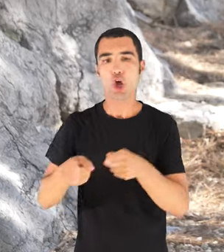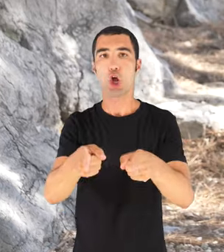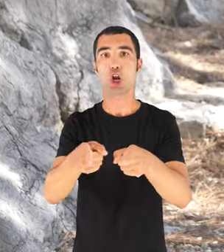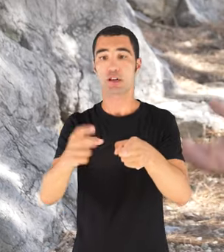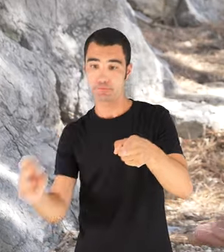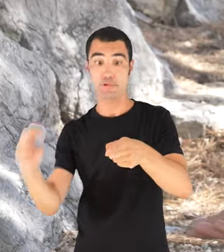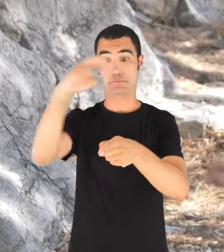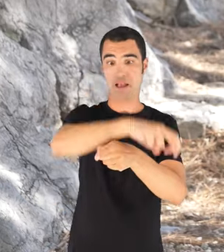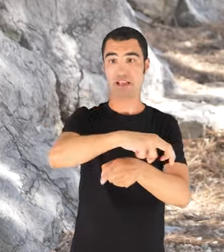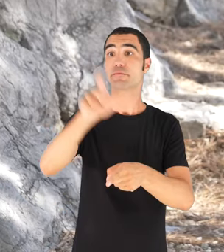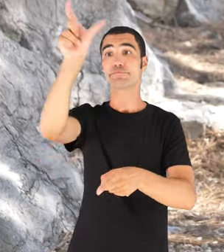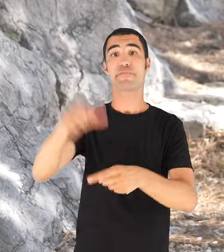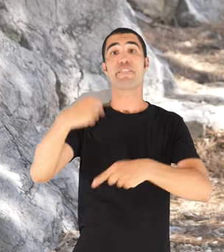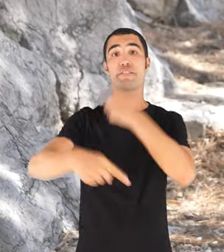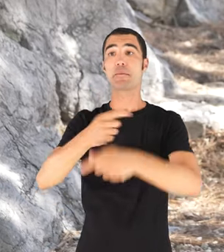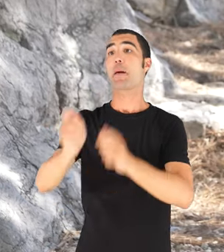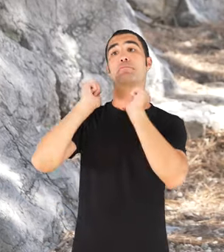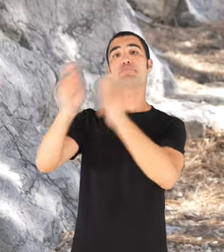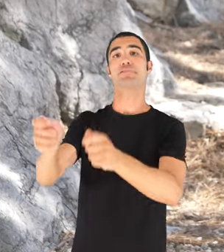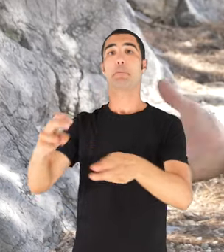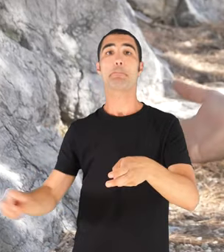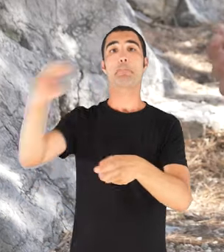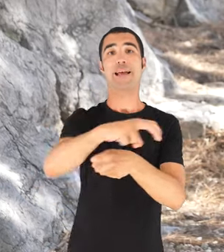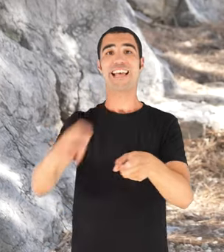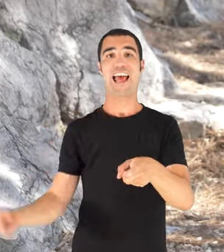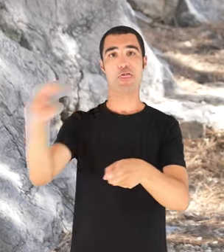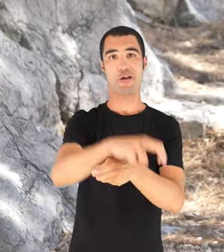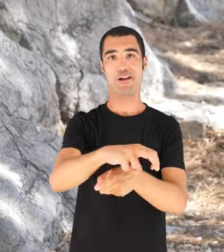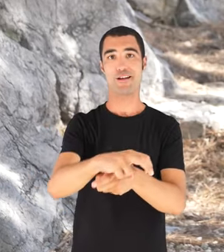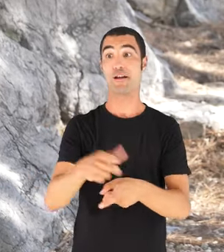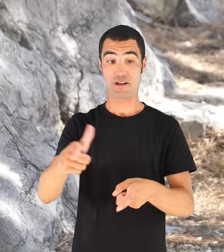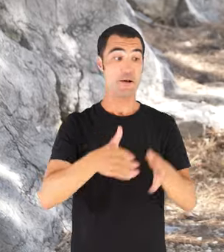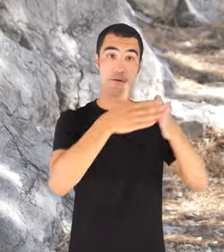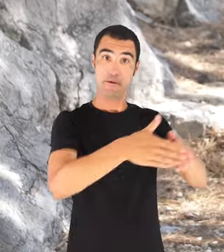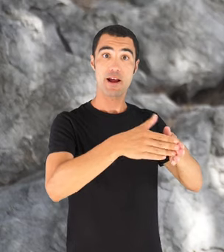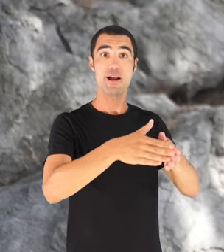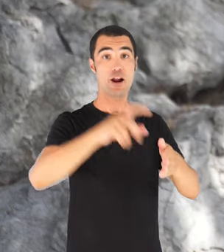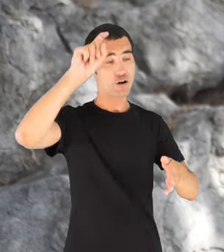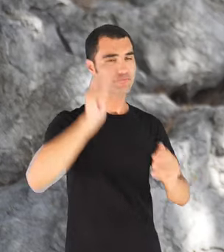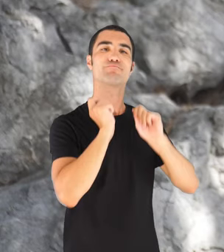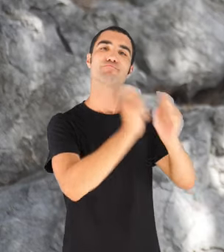valent i li van dir el passador. I ara s'ha convertit en el nom de la barca.